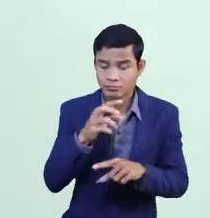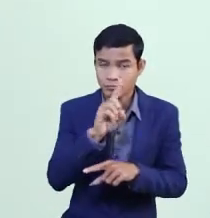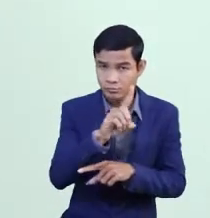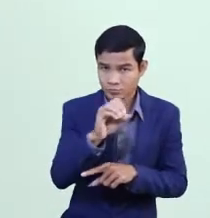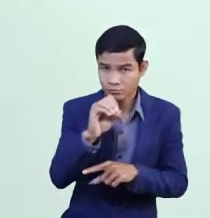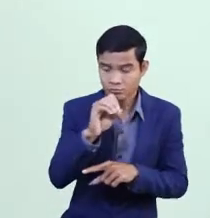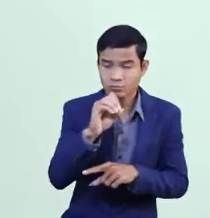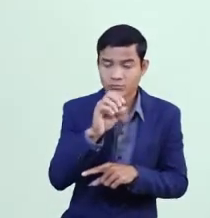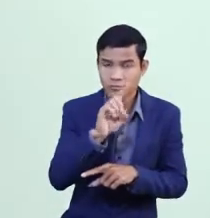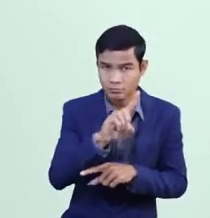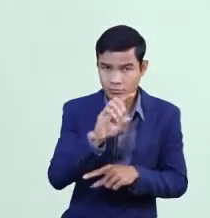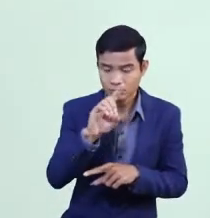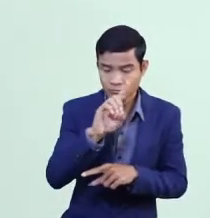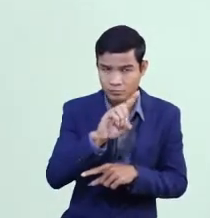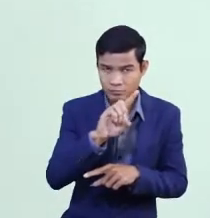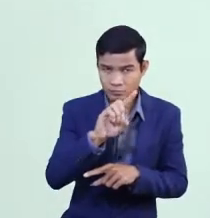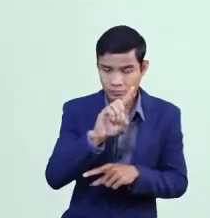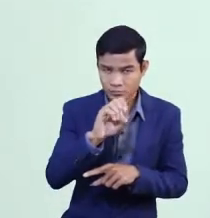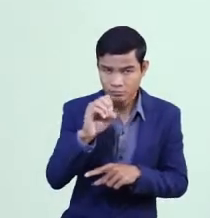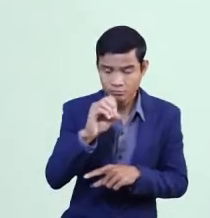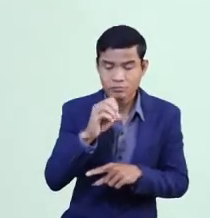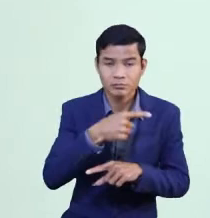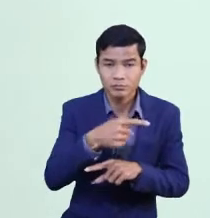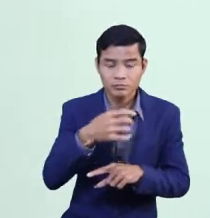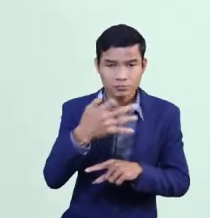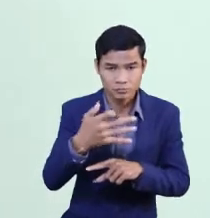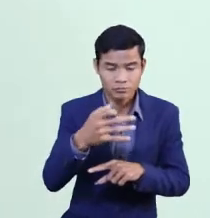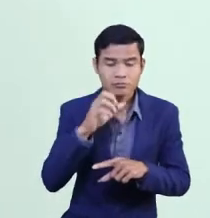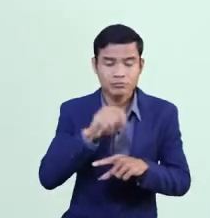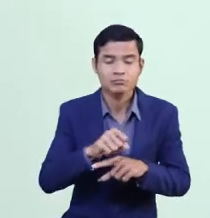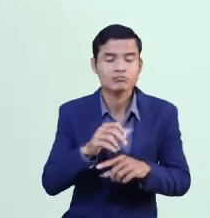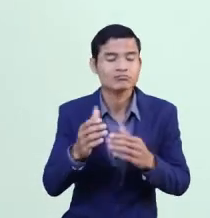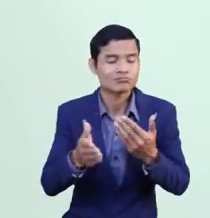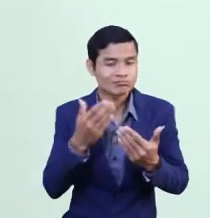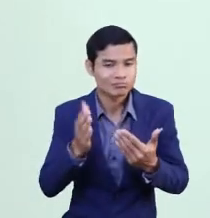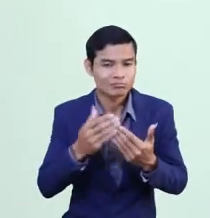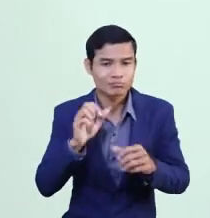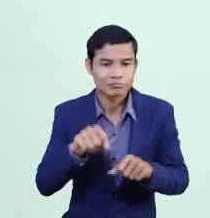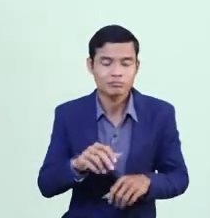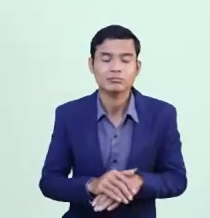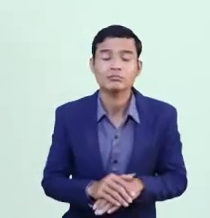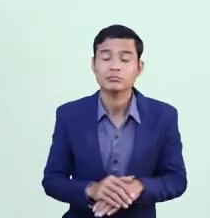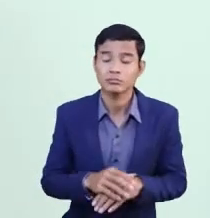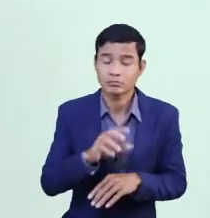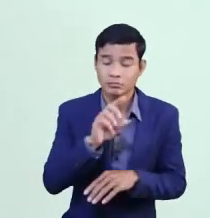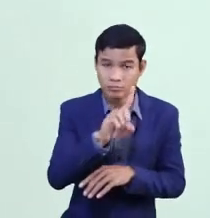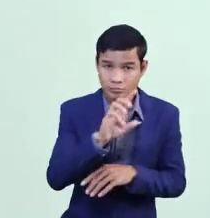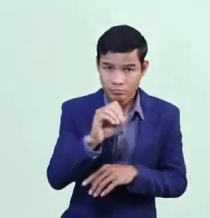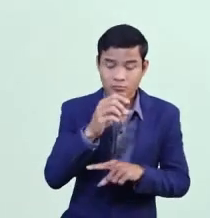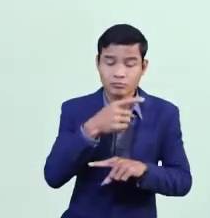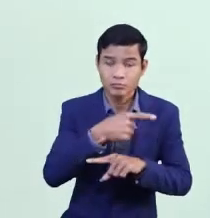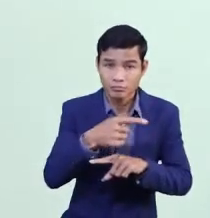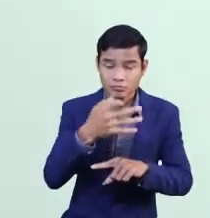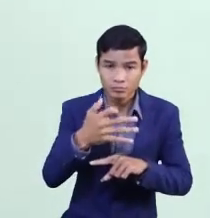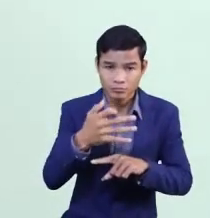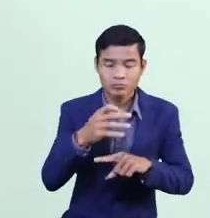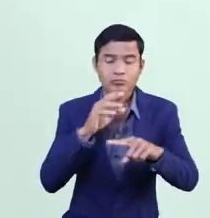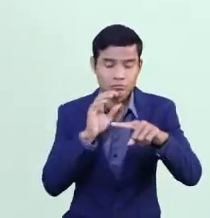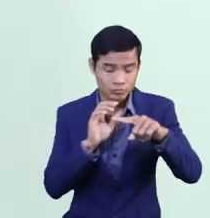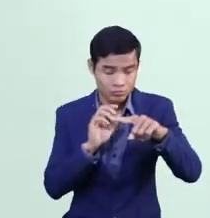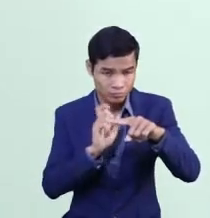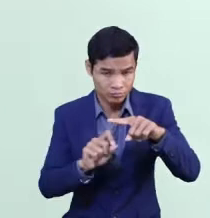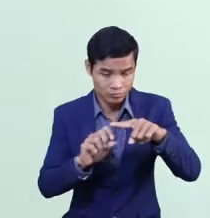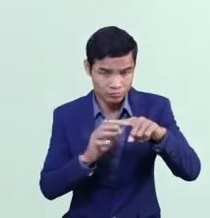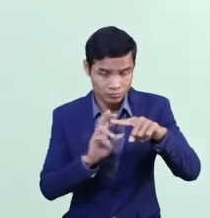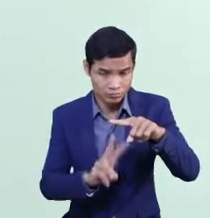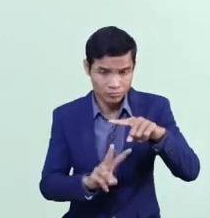đọc phí ở đọc đọc bằng bầy chà nghe nghe tới mình bảy đọc bằng tháng có bạn này chà đọc đọc bằng bấy nơi xa phì dương